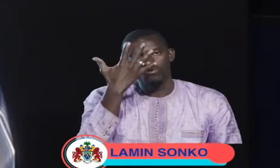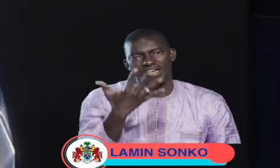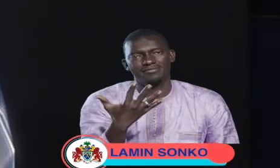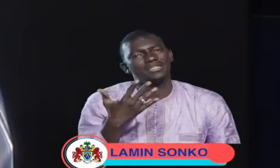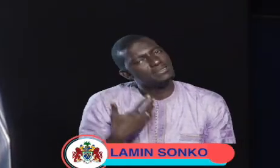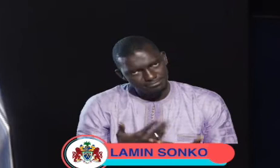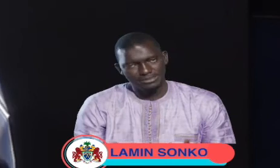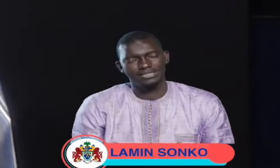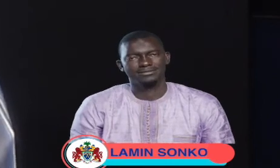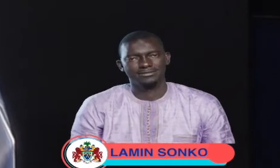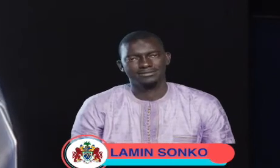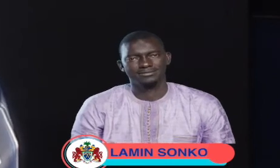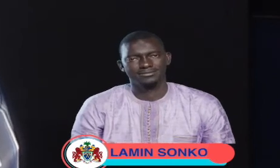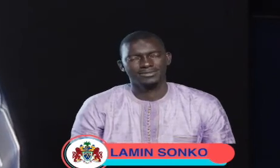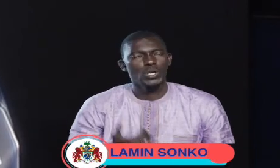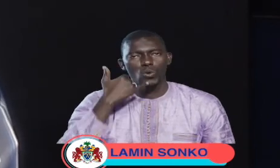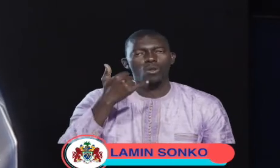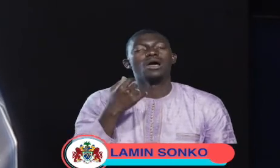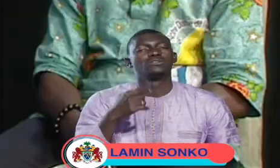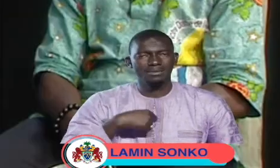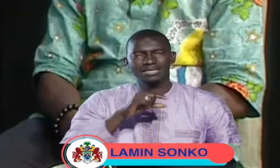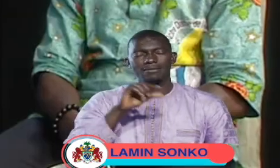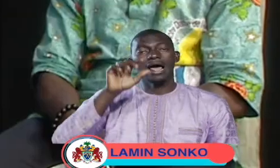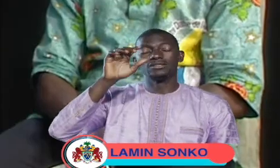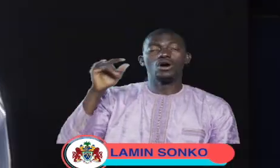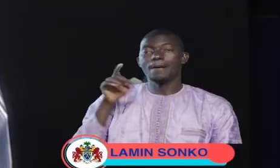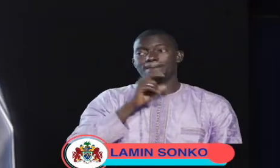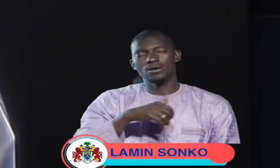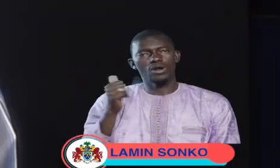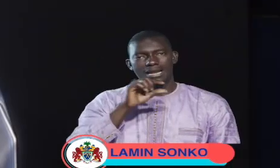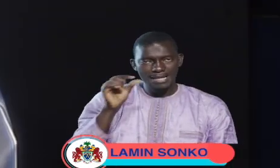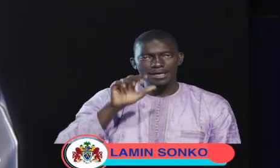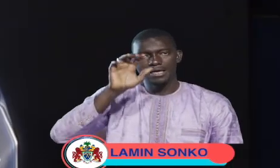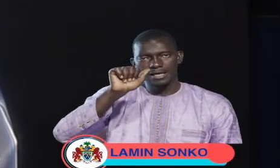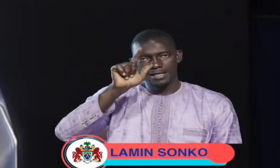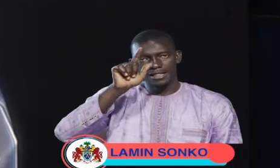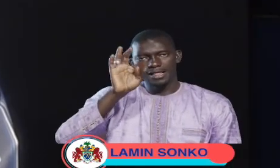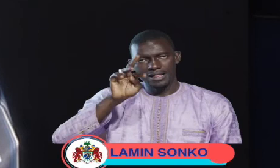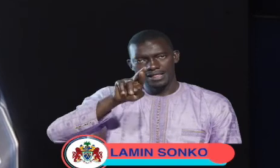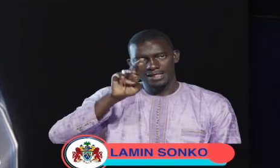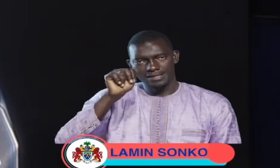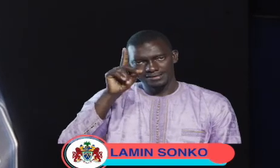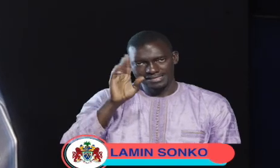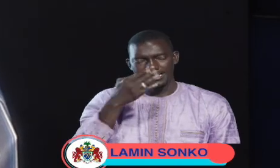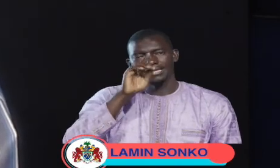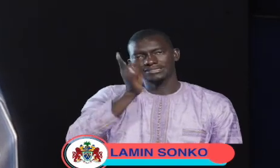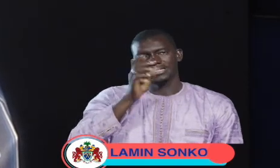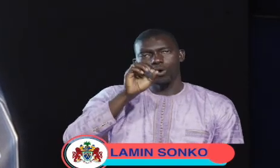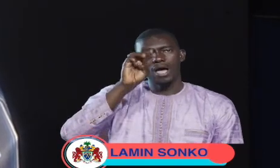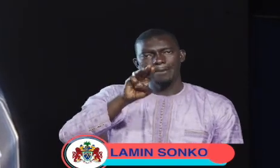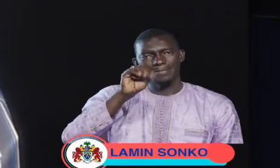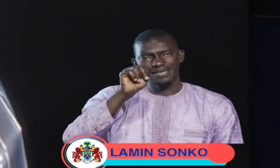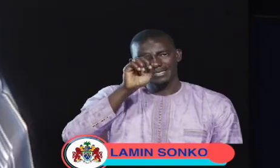jerejeuf Alfred Gomez, Program Assistant, Migration Health, International Organization for Migration,